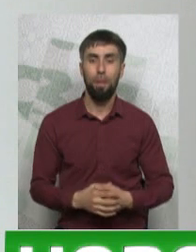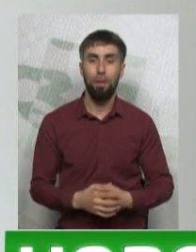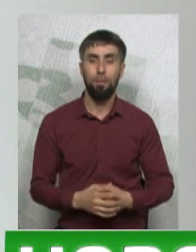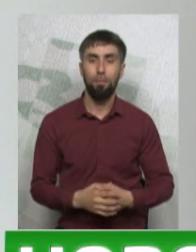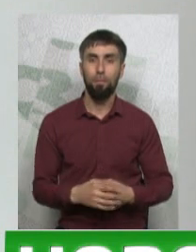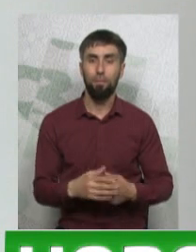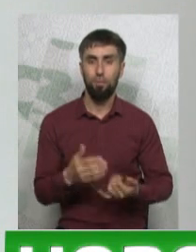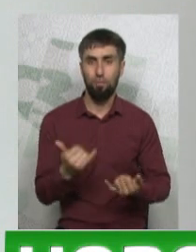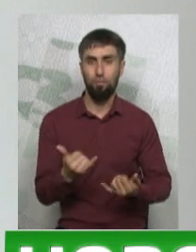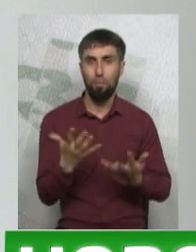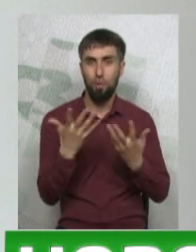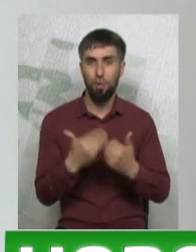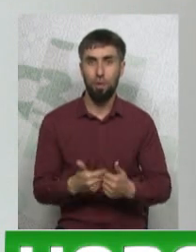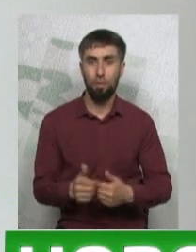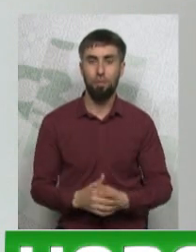часто считается